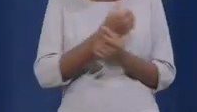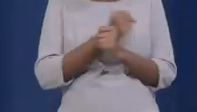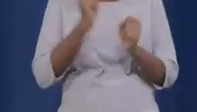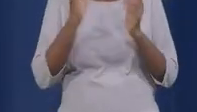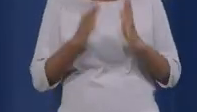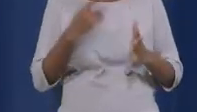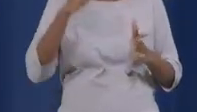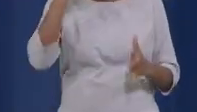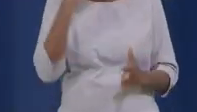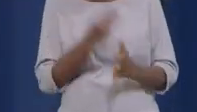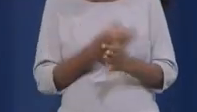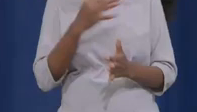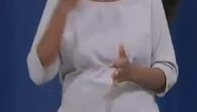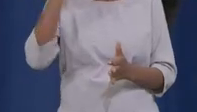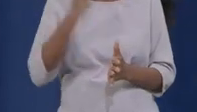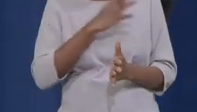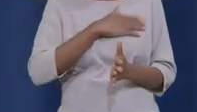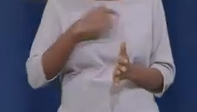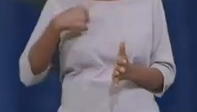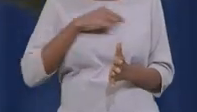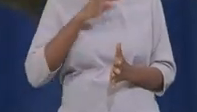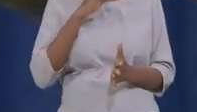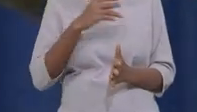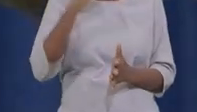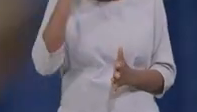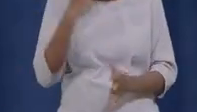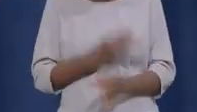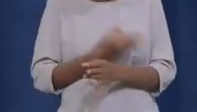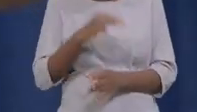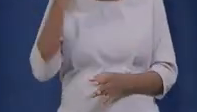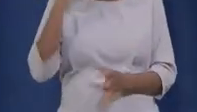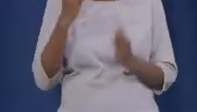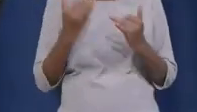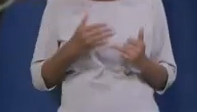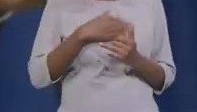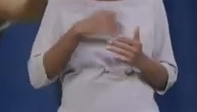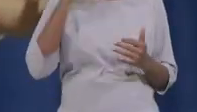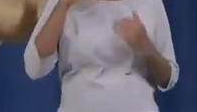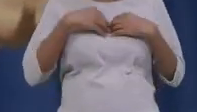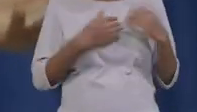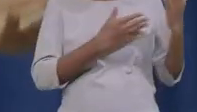se produit à notre Sauveur. Et nous sommes maintenant les fils de Dieu maintenant.